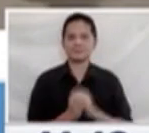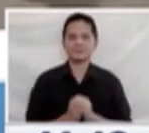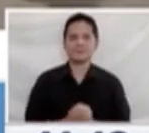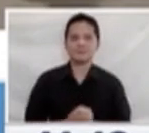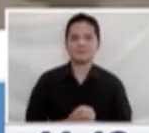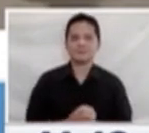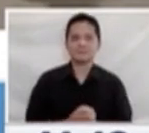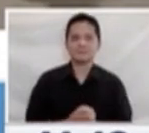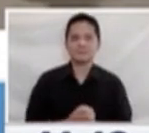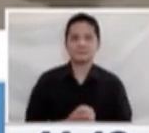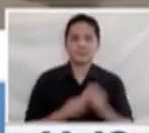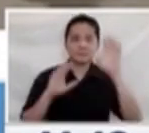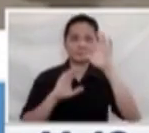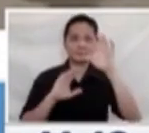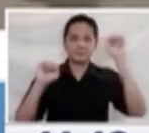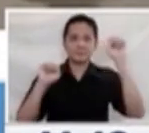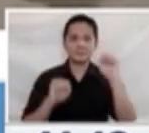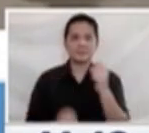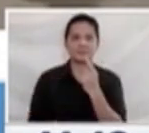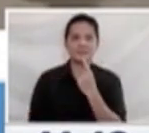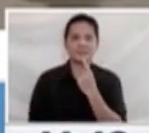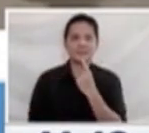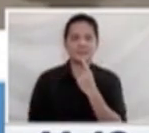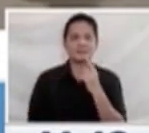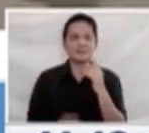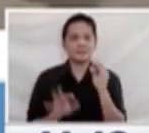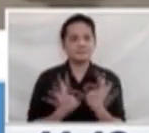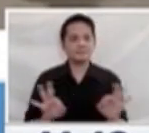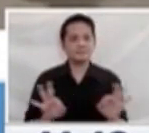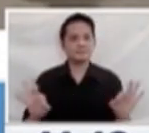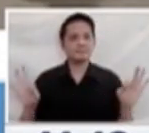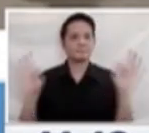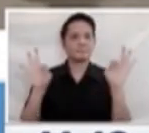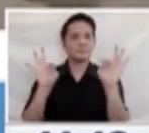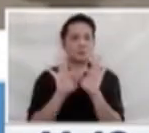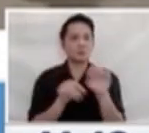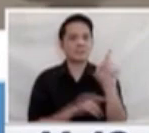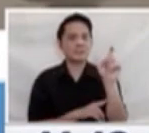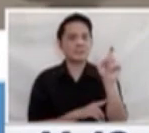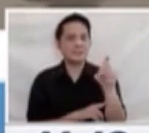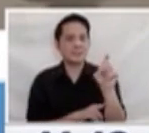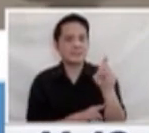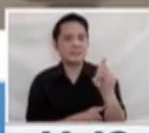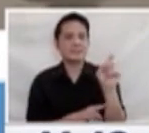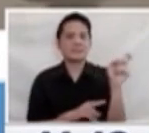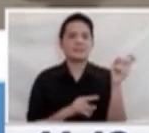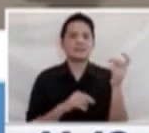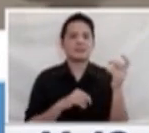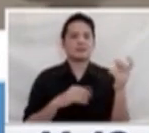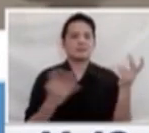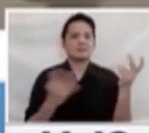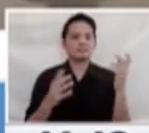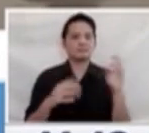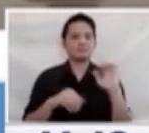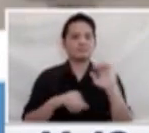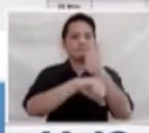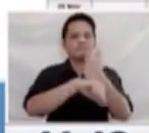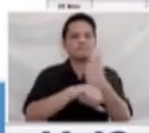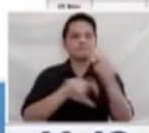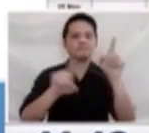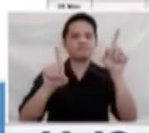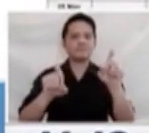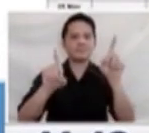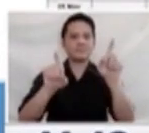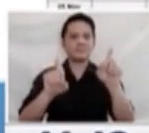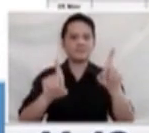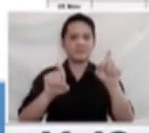barko. Now, makikita po natin sa slide nito ang mahigit 30 flights ng ating mga kababayan